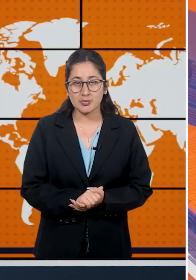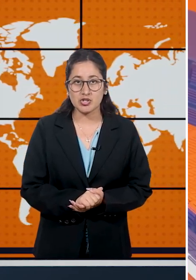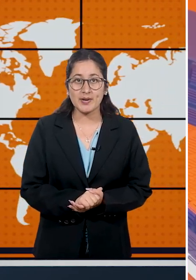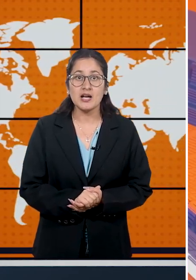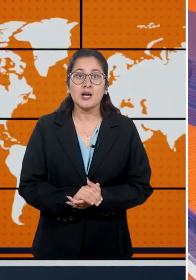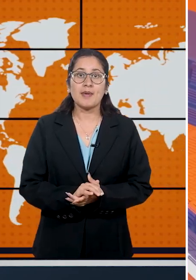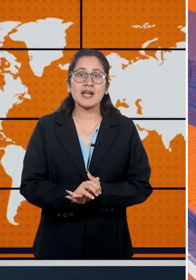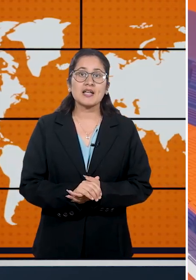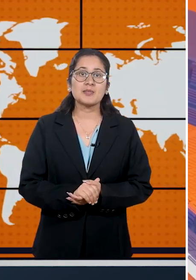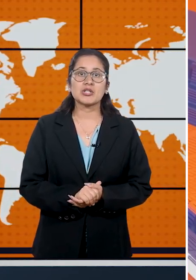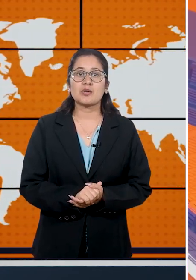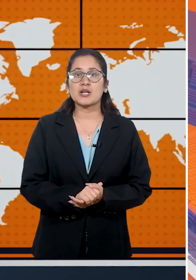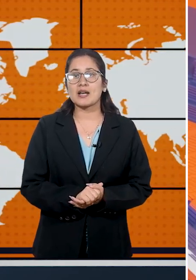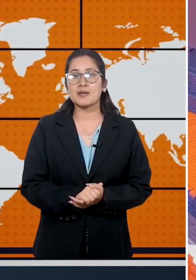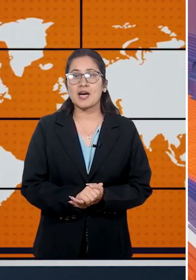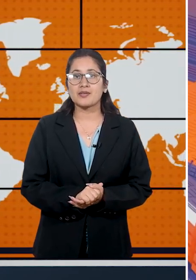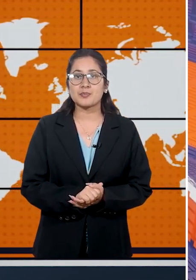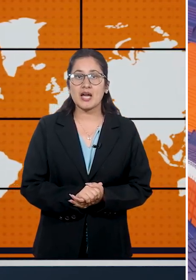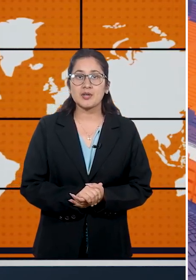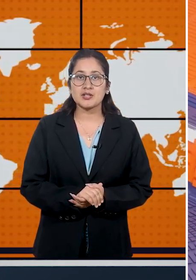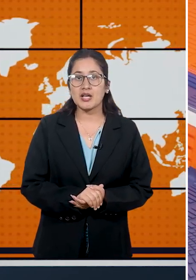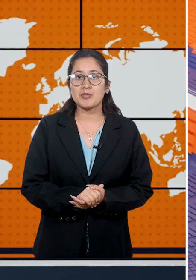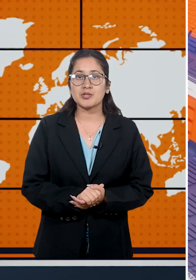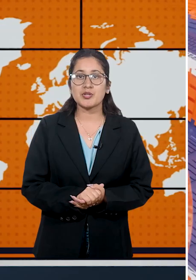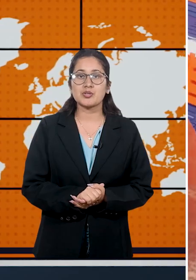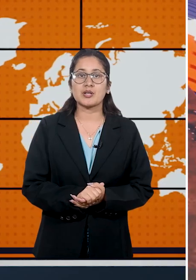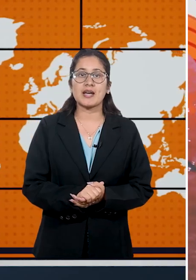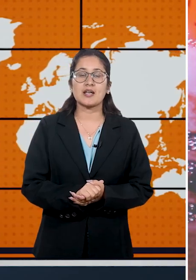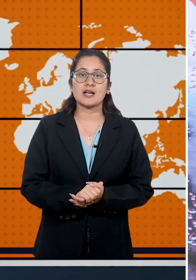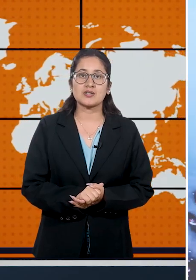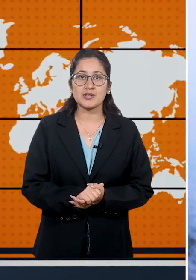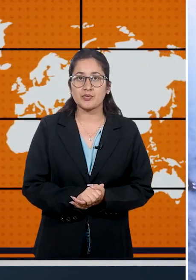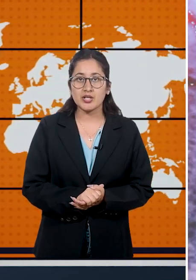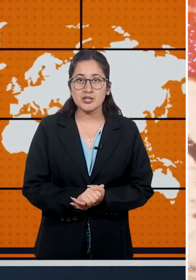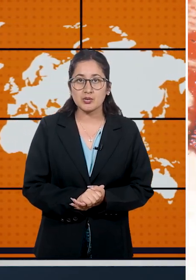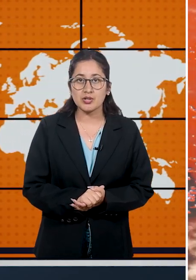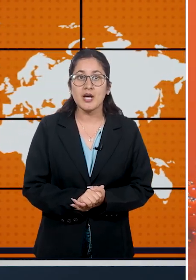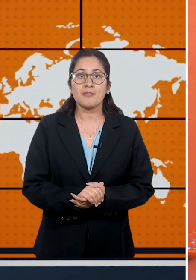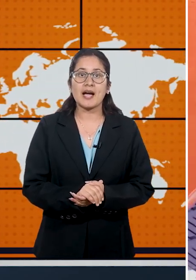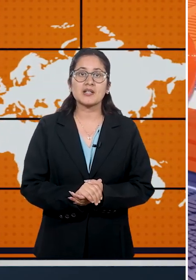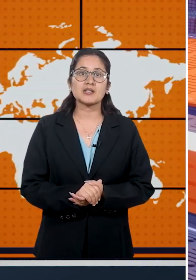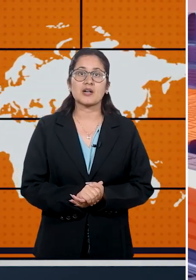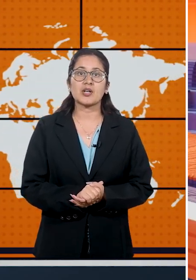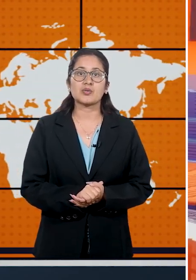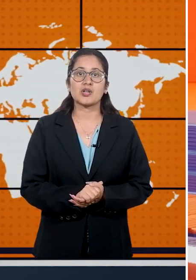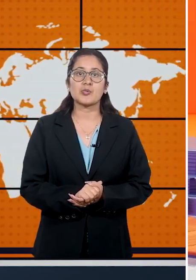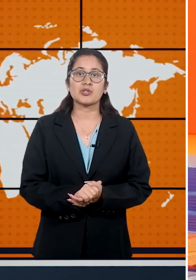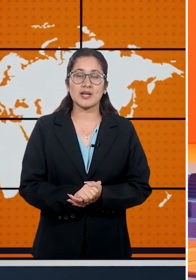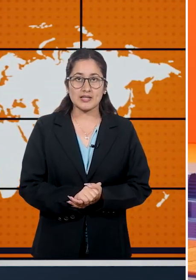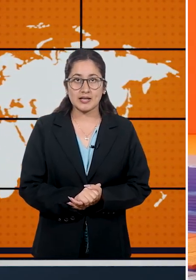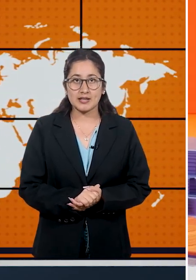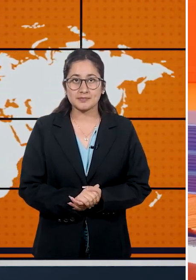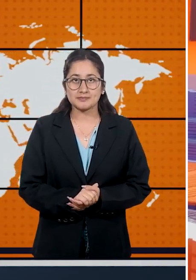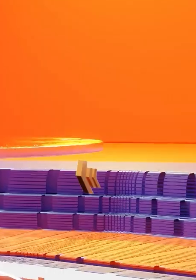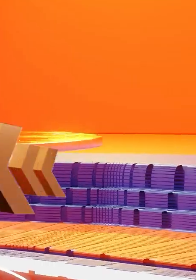लिएर सर्वोच्चमा। महान्यायाधिवक्ताको कार्यालय मार्फत प्रधानमन्त्री तथा मन्त्री परिषदको कार्यालयका सचिव फडिन्द्र गौतम फ्याकेट दर्ता गरेको